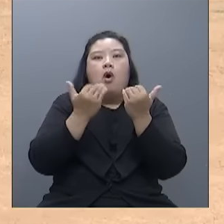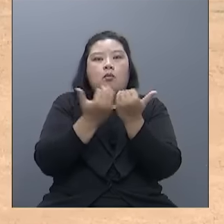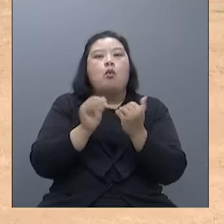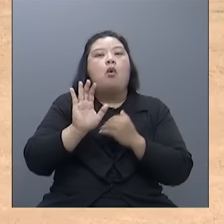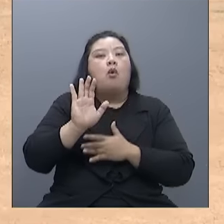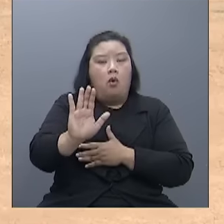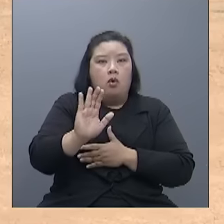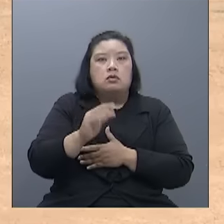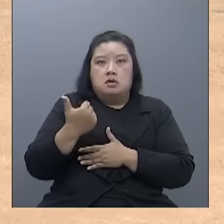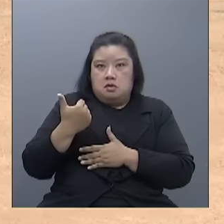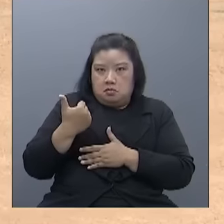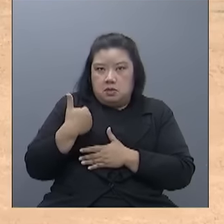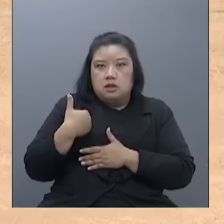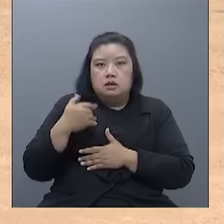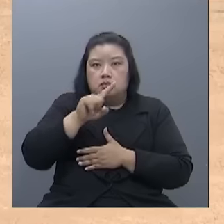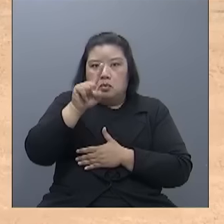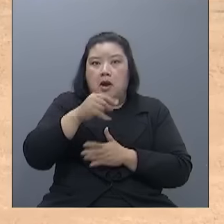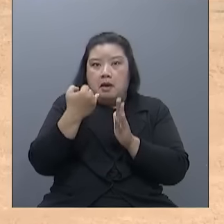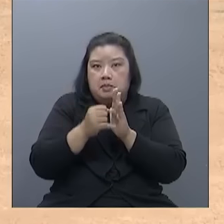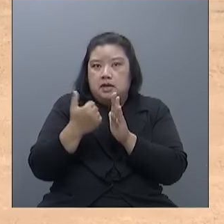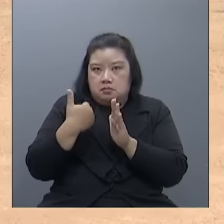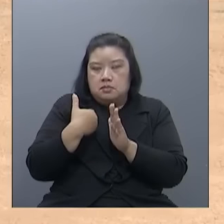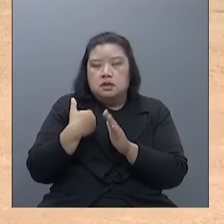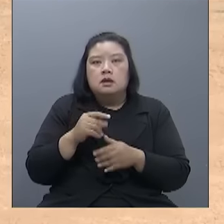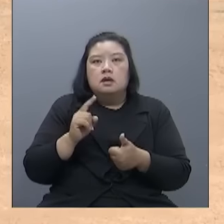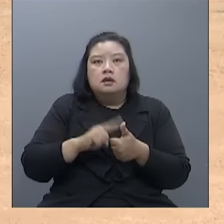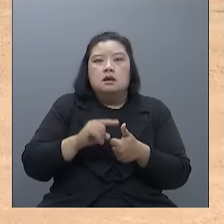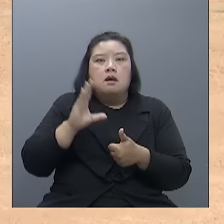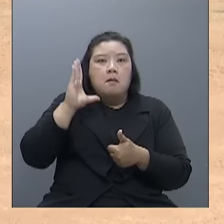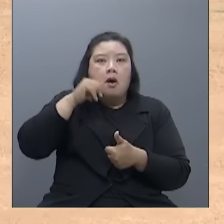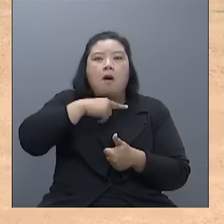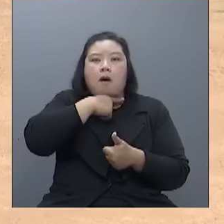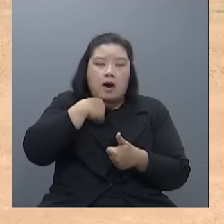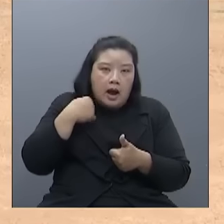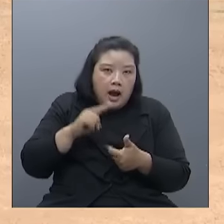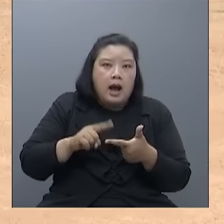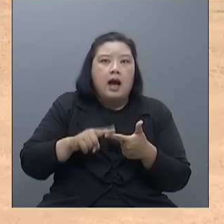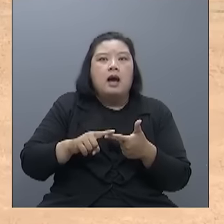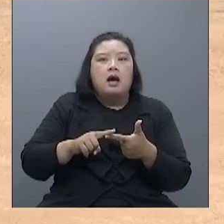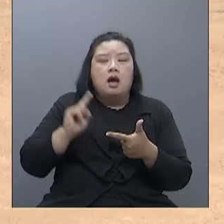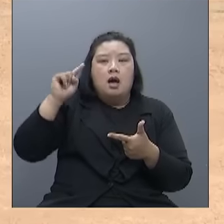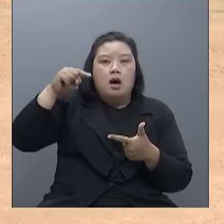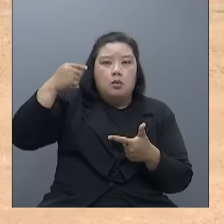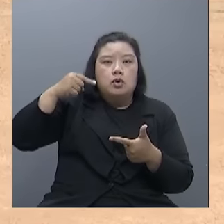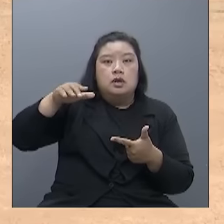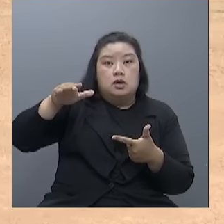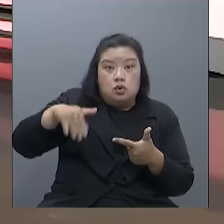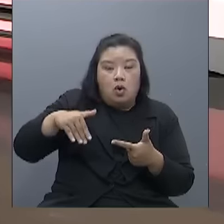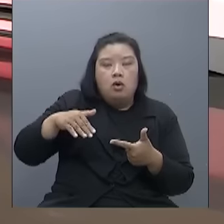การตั้งข้อกล่าวหาฆ่าบุพการีนะคะและผู้อื่นโดยไตร่ตรองไว้ก่อนด้วย